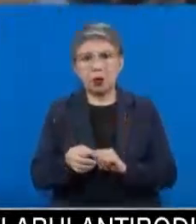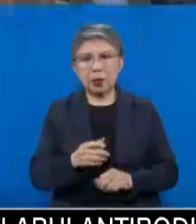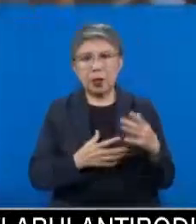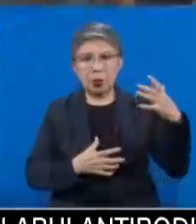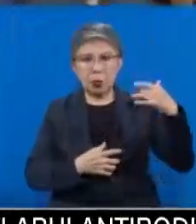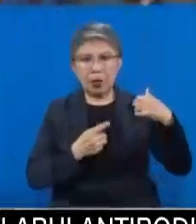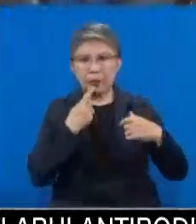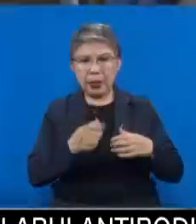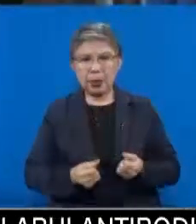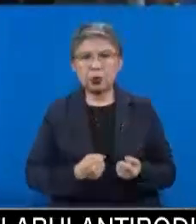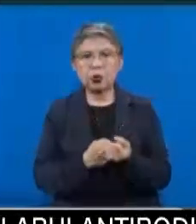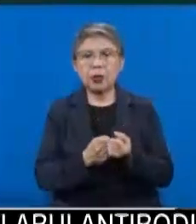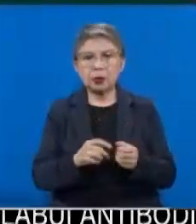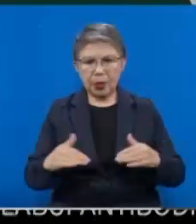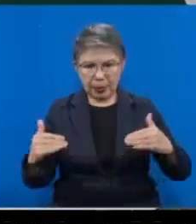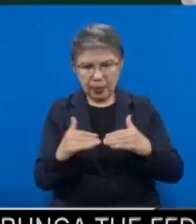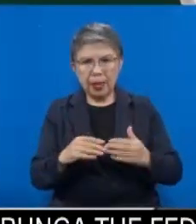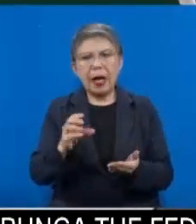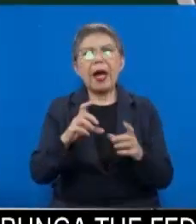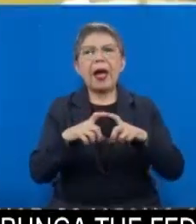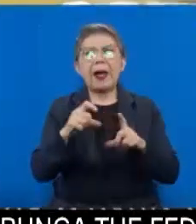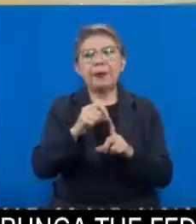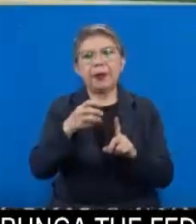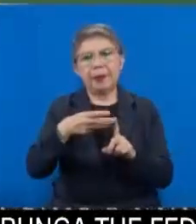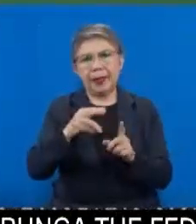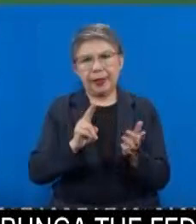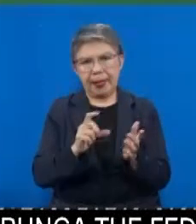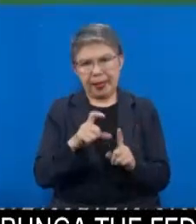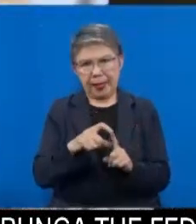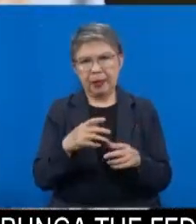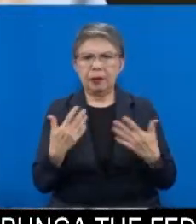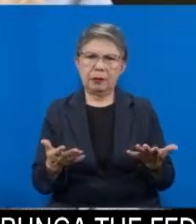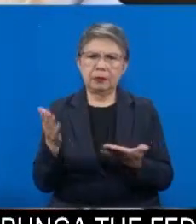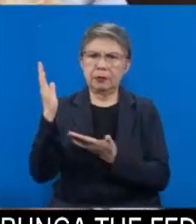jumlah tunjangan yang diberikan sudah sesuai dengan anggaran APBD.